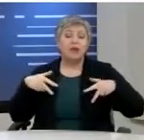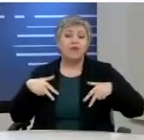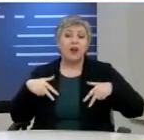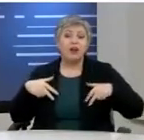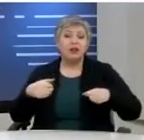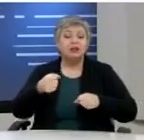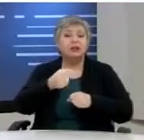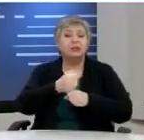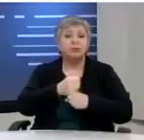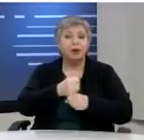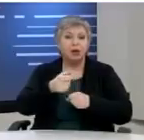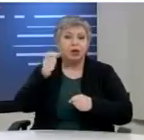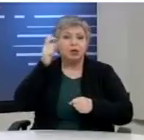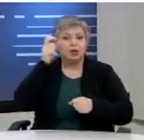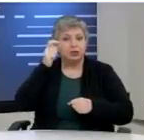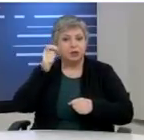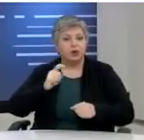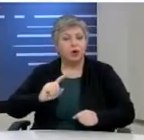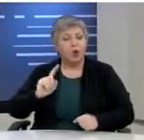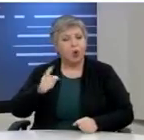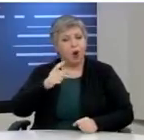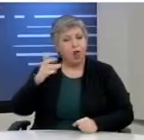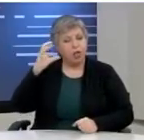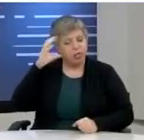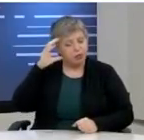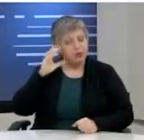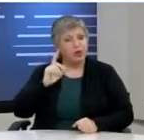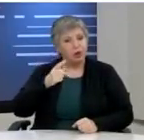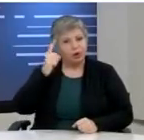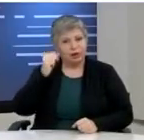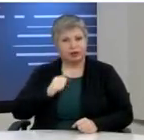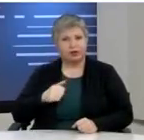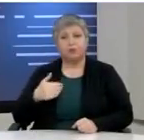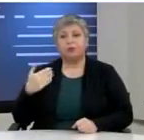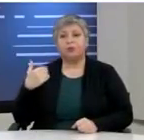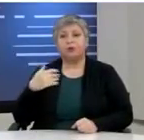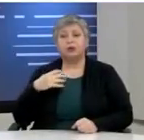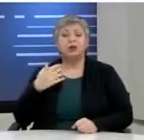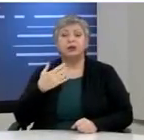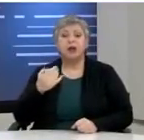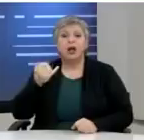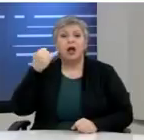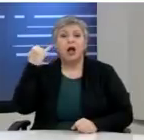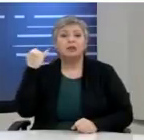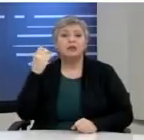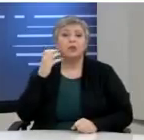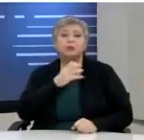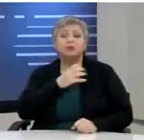Όλοι θυμόμαστε, το γνωρίζουμε, ότι ο κύριος Βενιζέλος, αντιπρόεδρος της κυβέρνησης 2014, στη Γενική Συνέλευση του